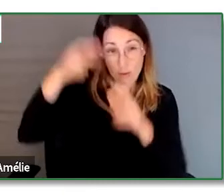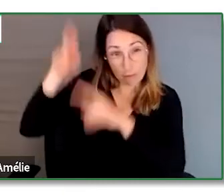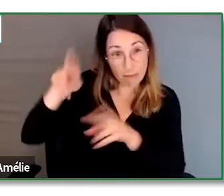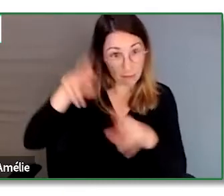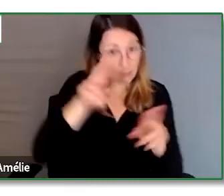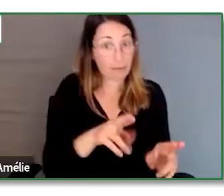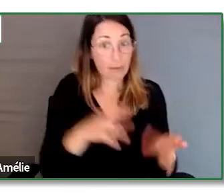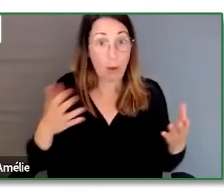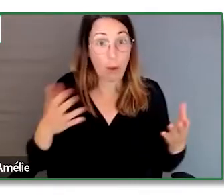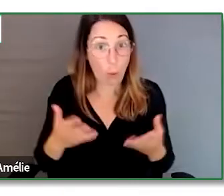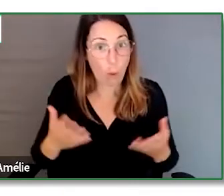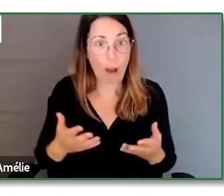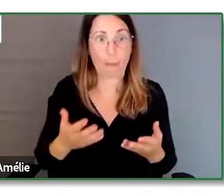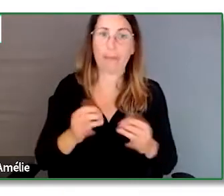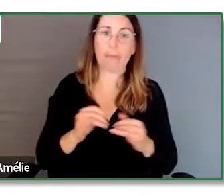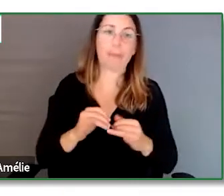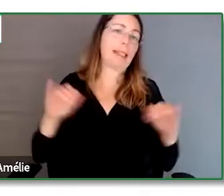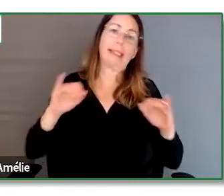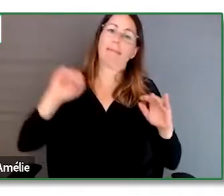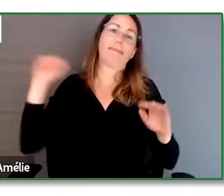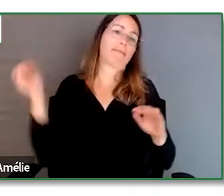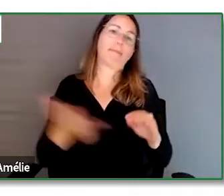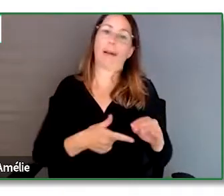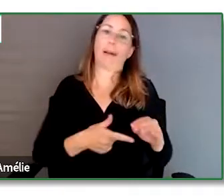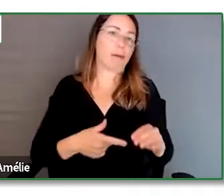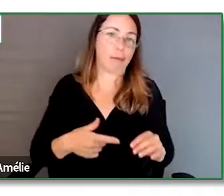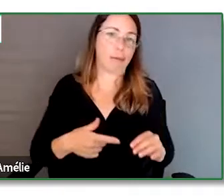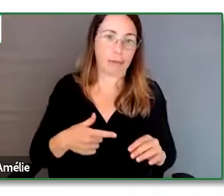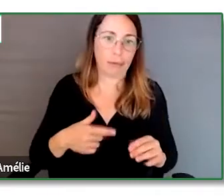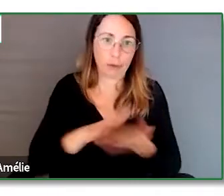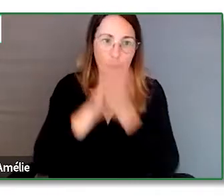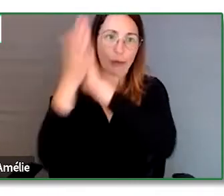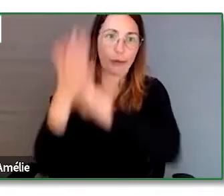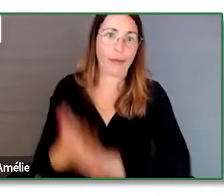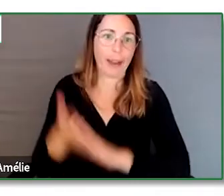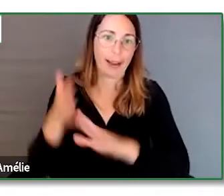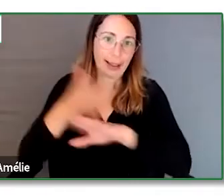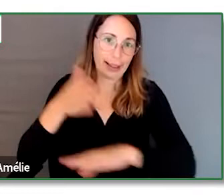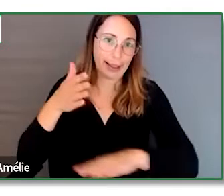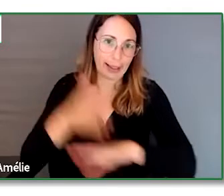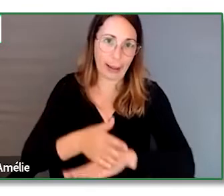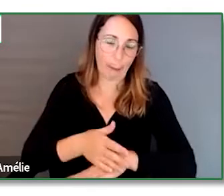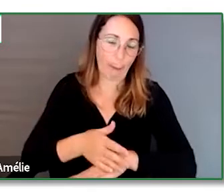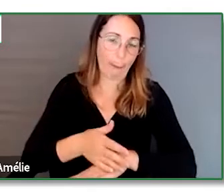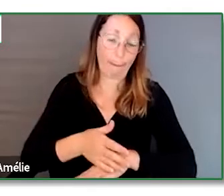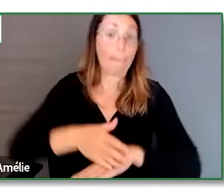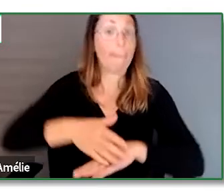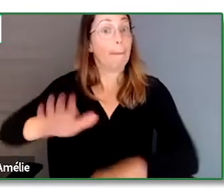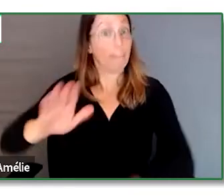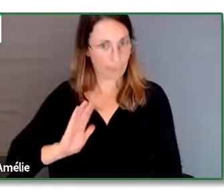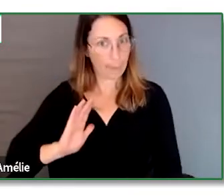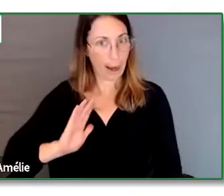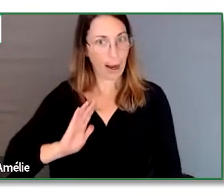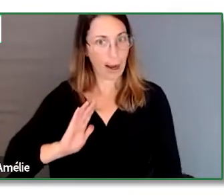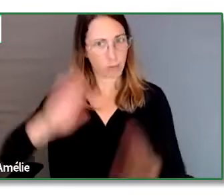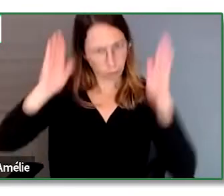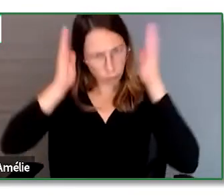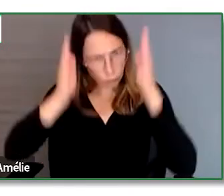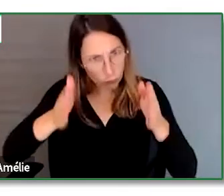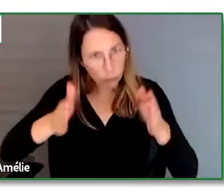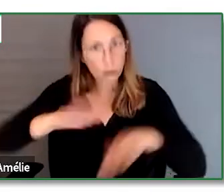rendre tout partout accessible à tous. Cependant, nous nous concentrons sur l'offre d'une expérience intéressante pour nos